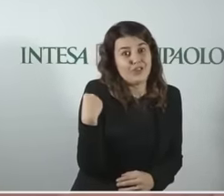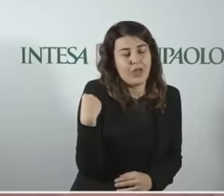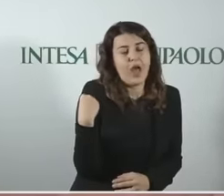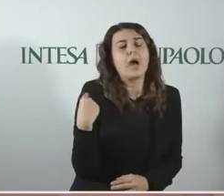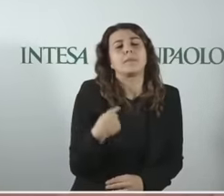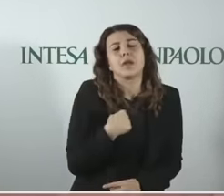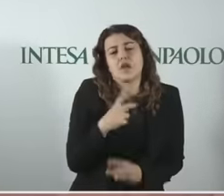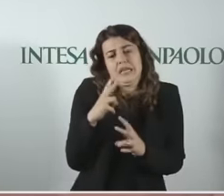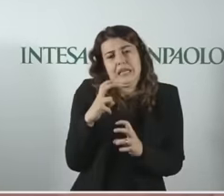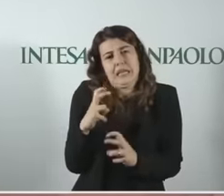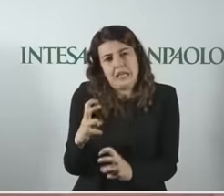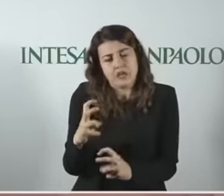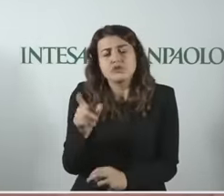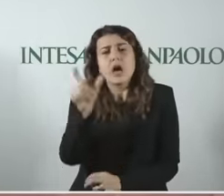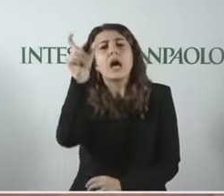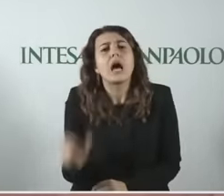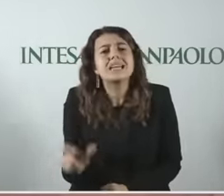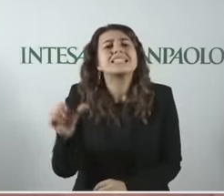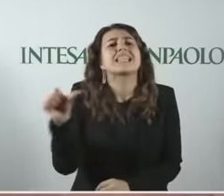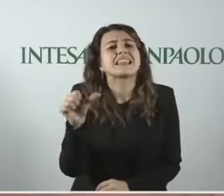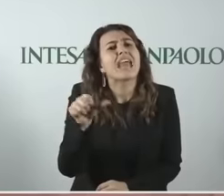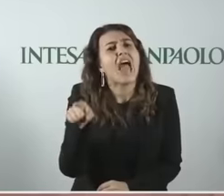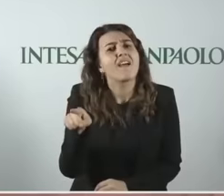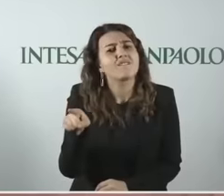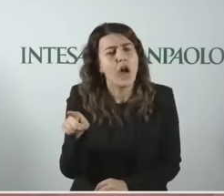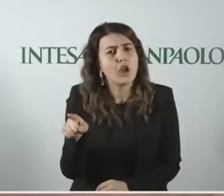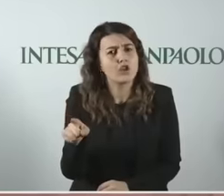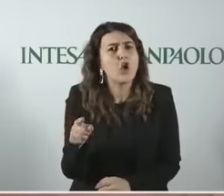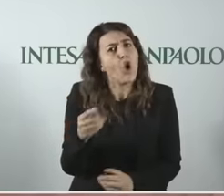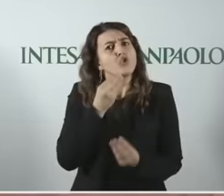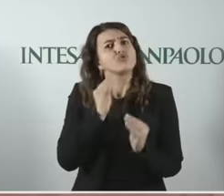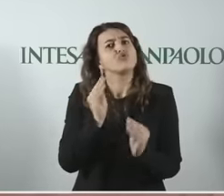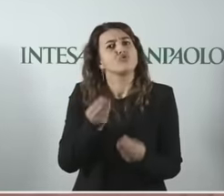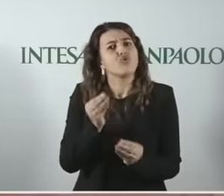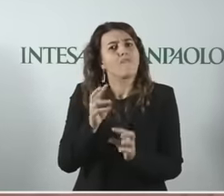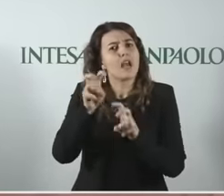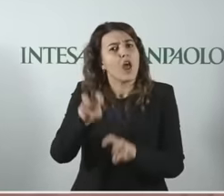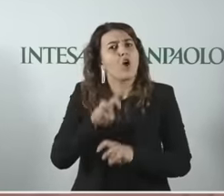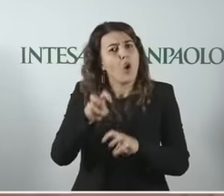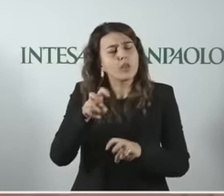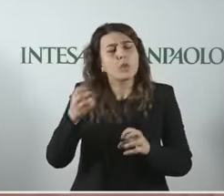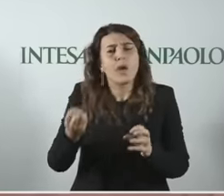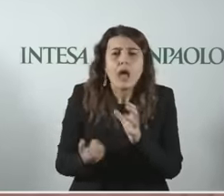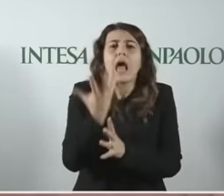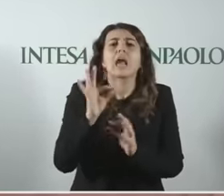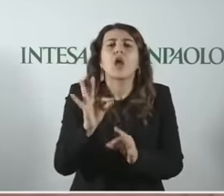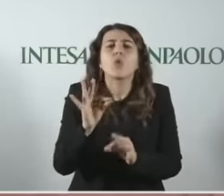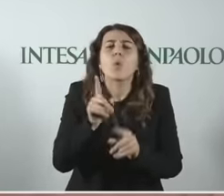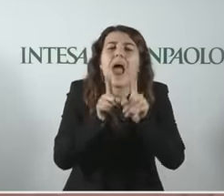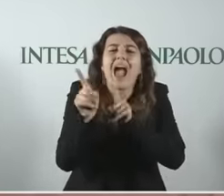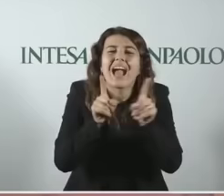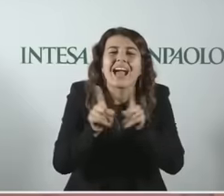ricera ricerca e abbiamo scoperto che Stefano è un giovane Mugnaio che ha fondato una startup che recupera varietà di grano